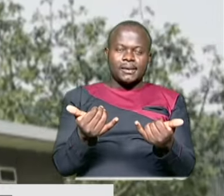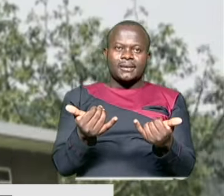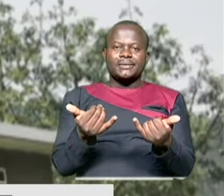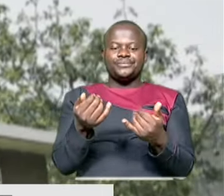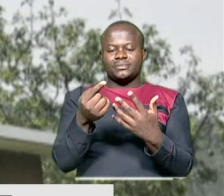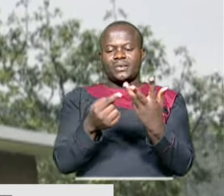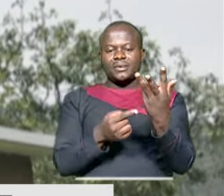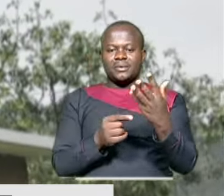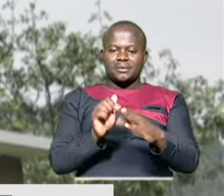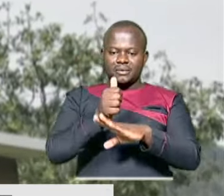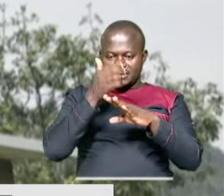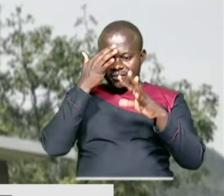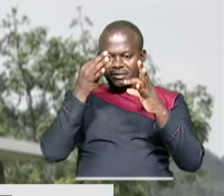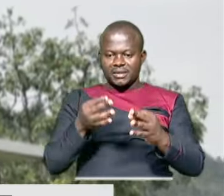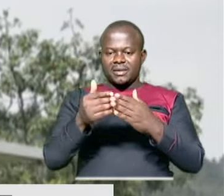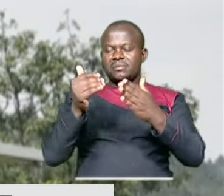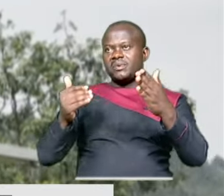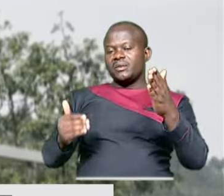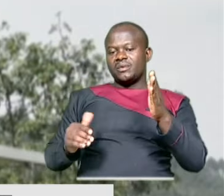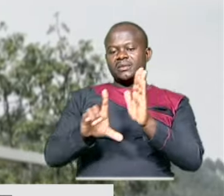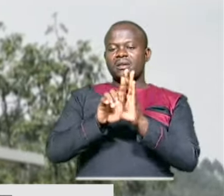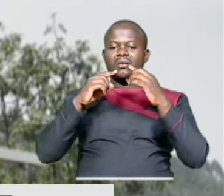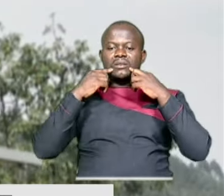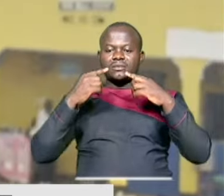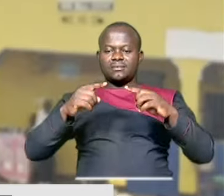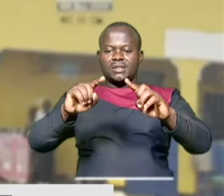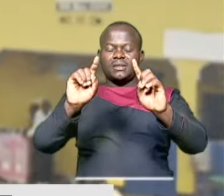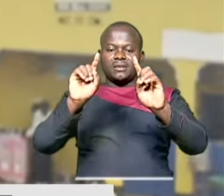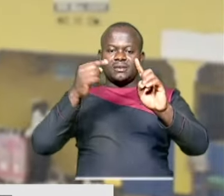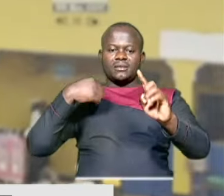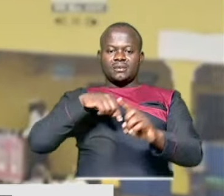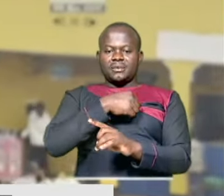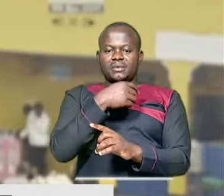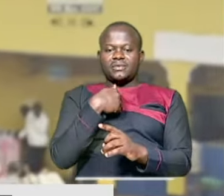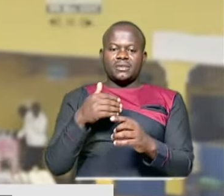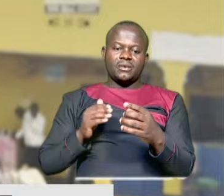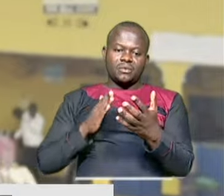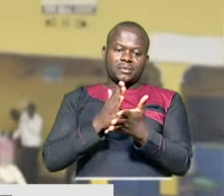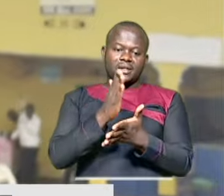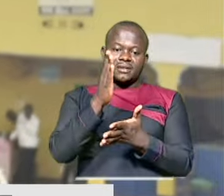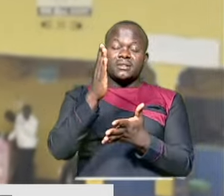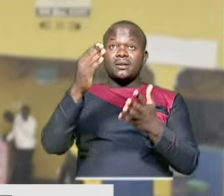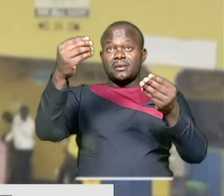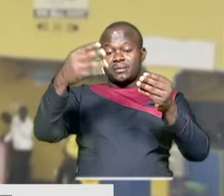ibyagiye bifatwaho imyanzuro byose mbere y'uko itegeko risohoka dufite uburenganzira bwo